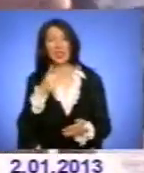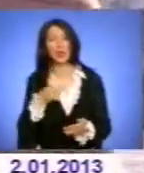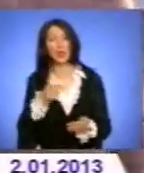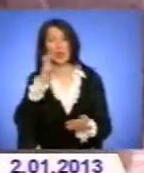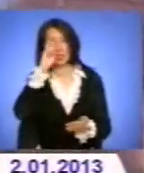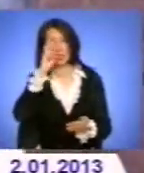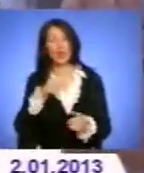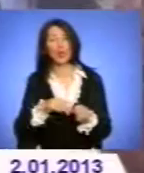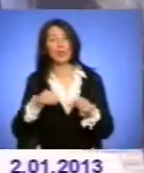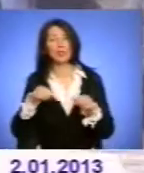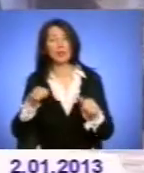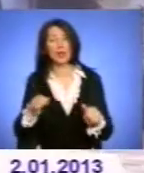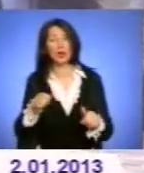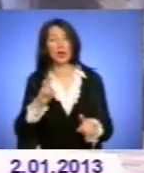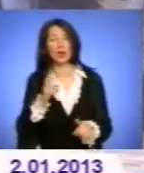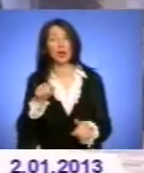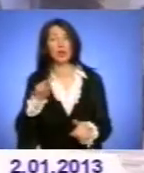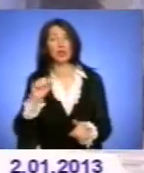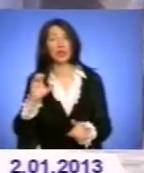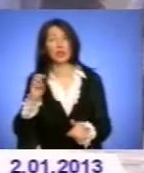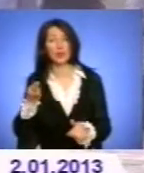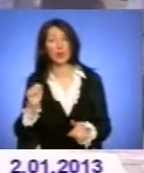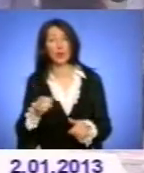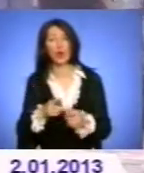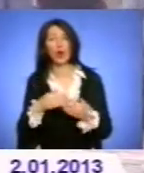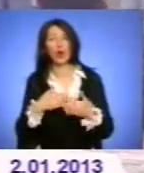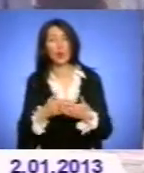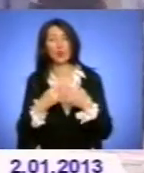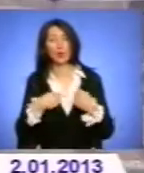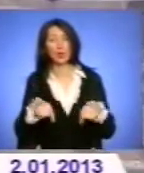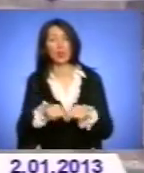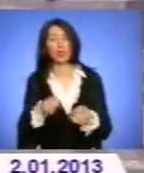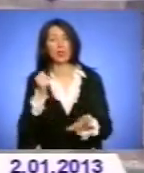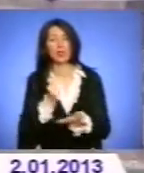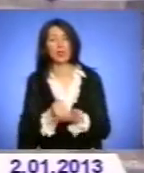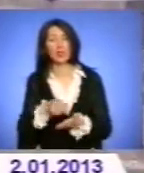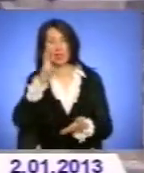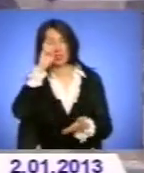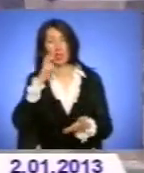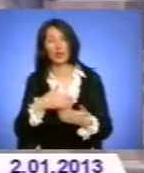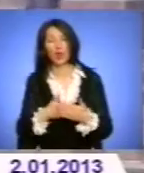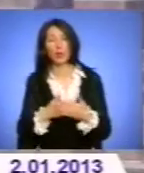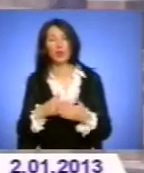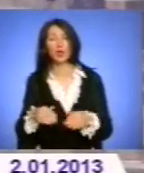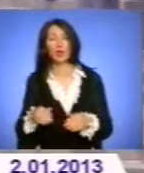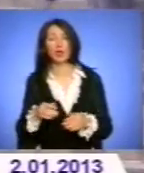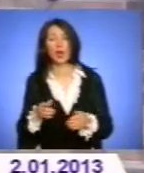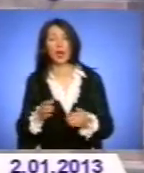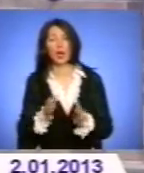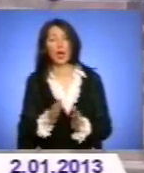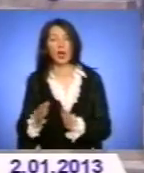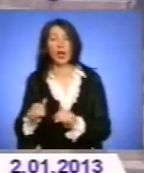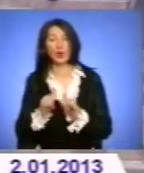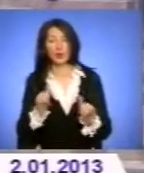державний земельний кадастр, про громадські об'єднання, про затвердження загальнодержавної цільової програми розвитку водного господарства та